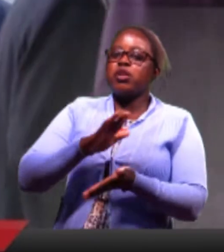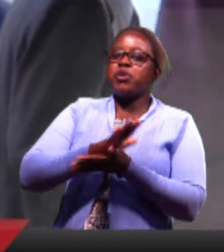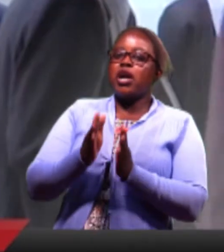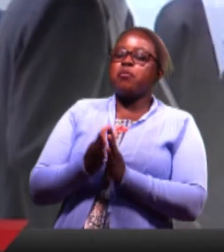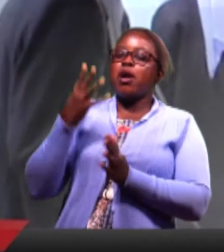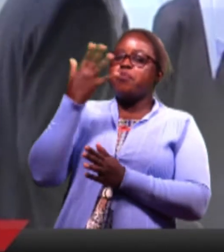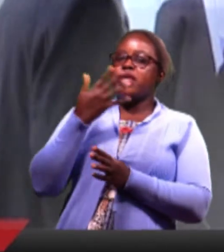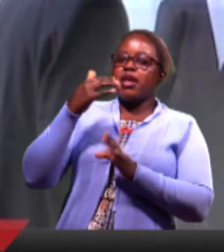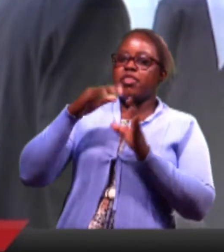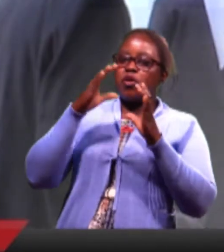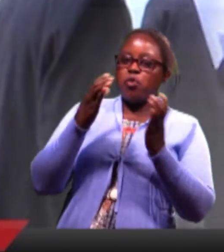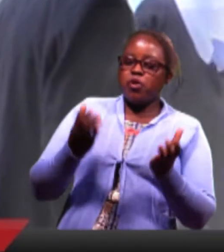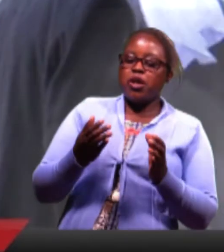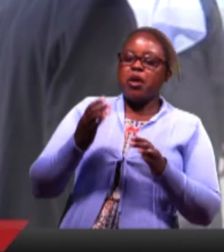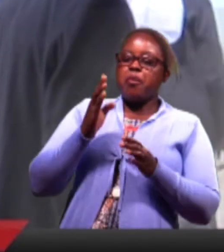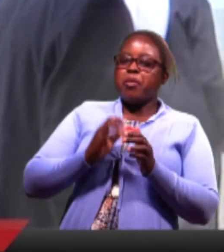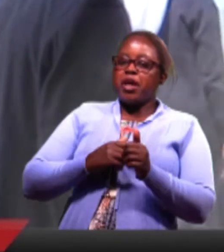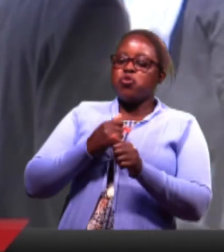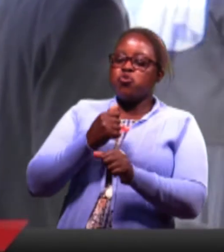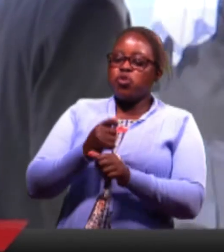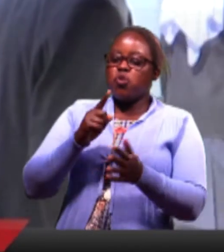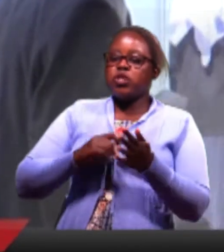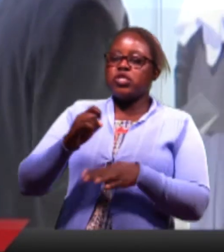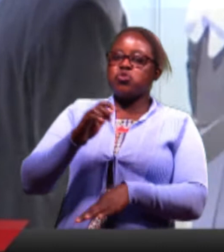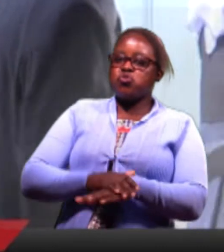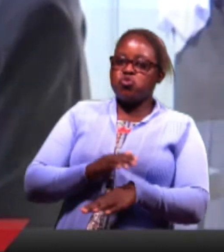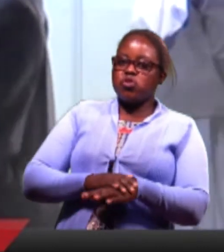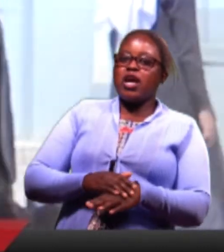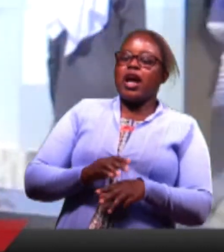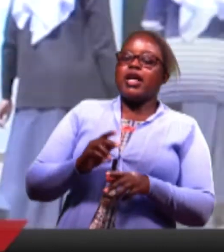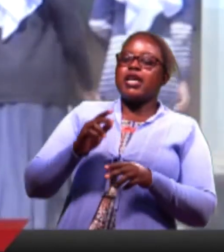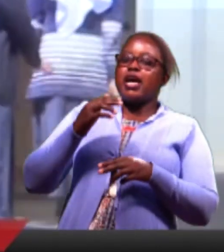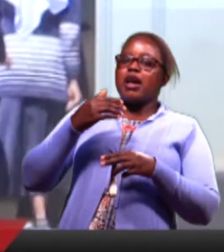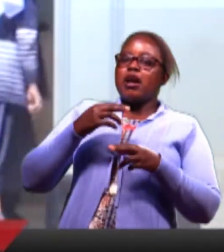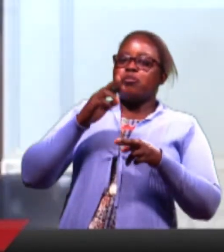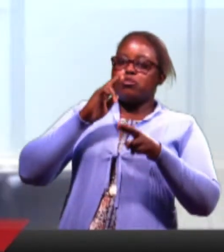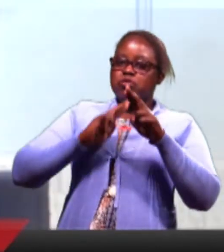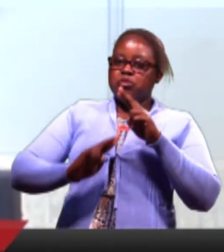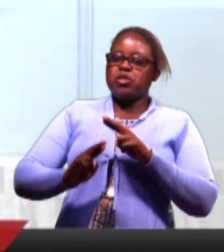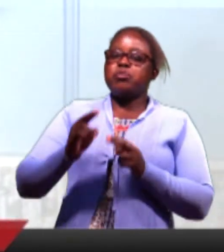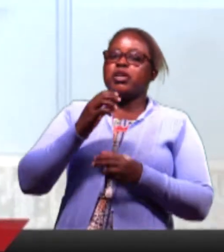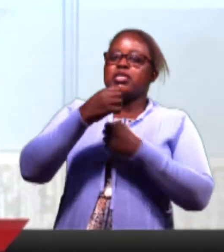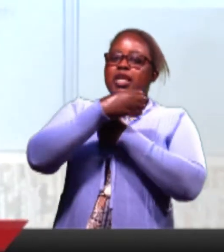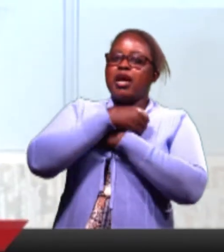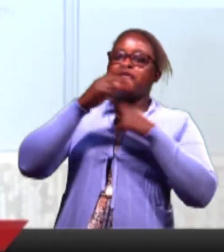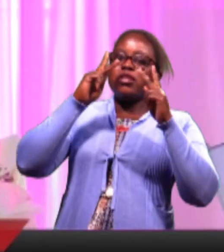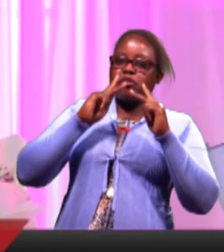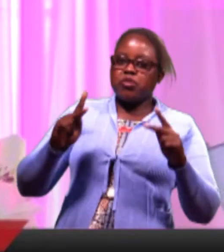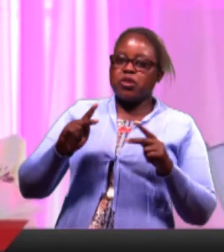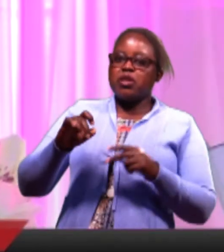kioo katika jamii, kwa kushikilia maadili mema na kuweka mbele heshima, upendo na